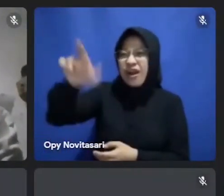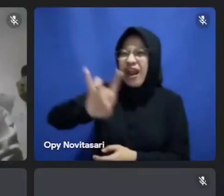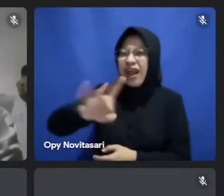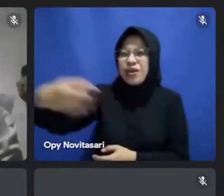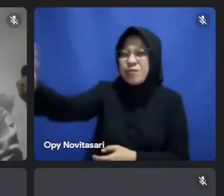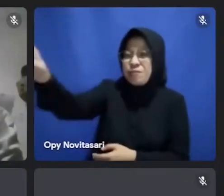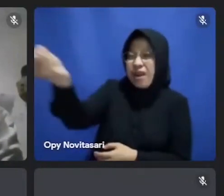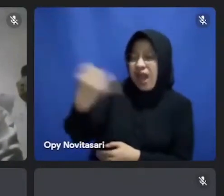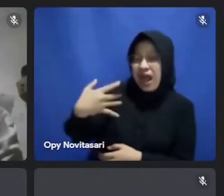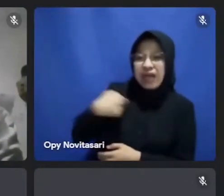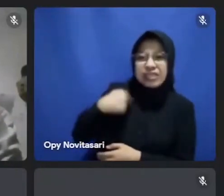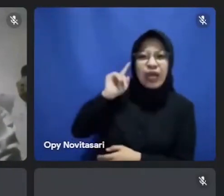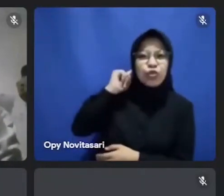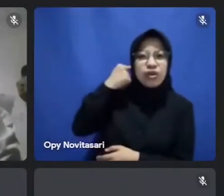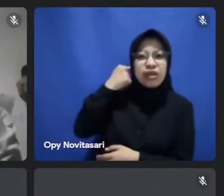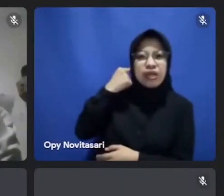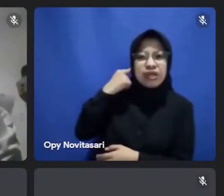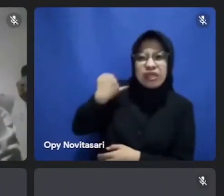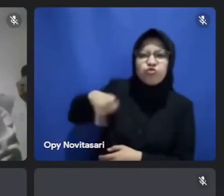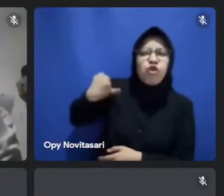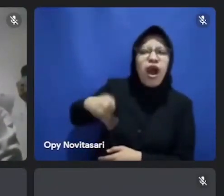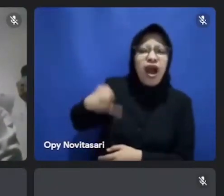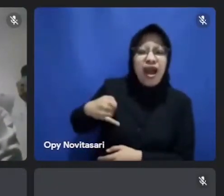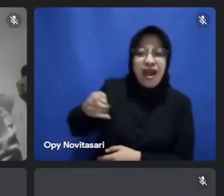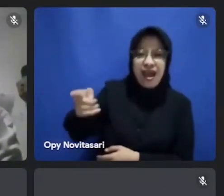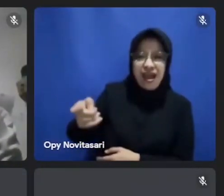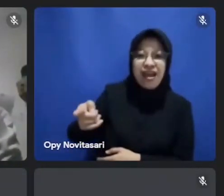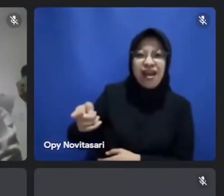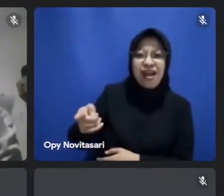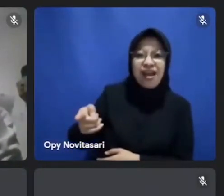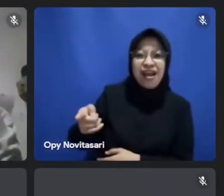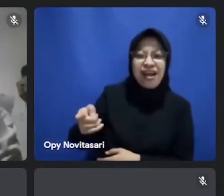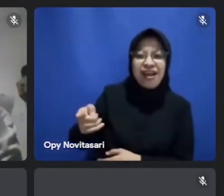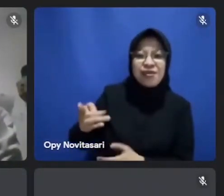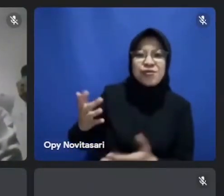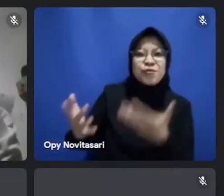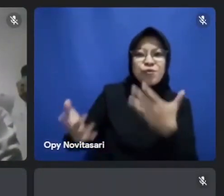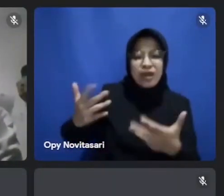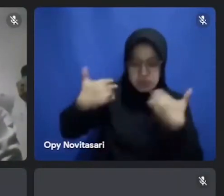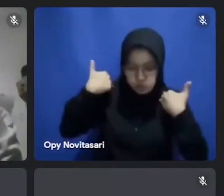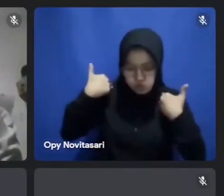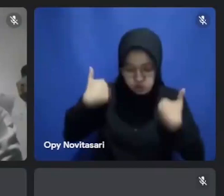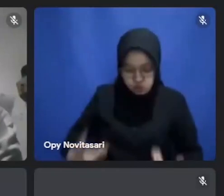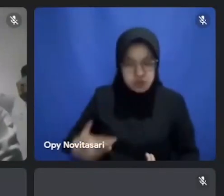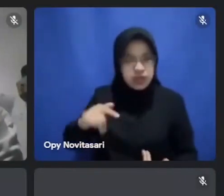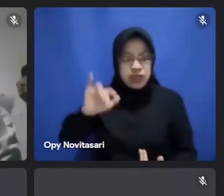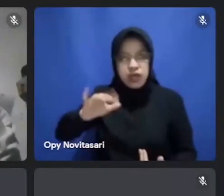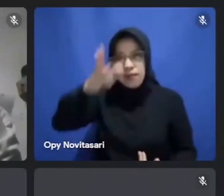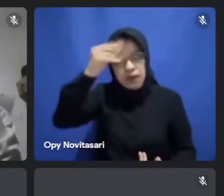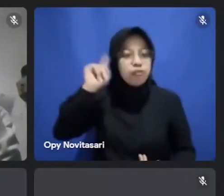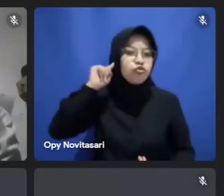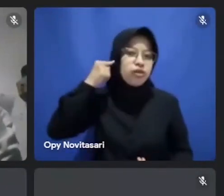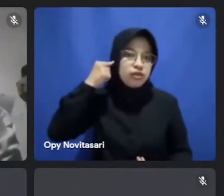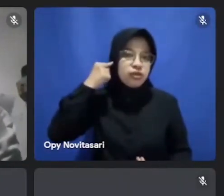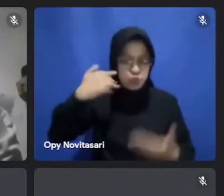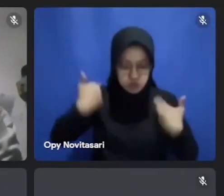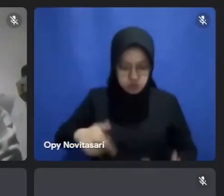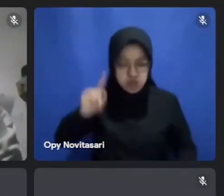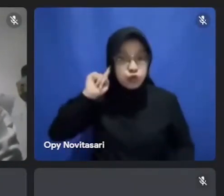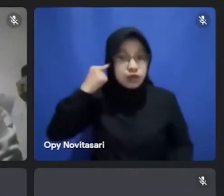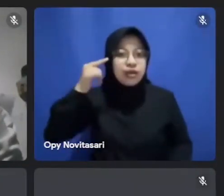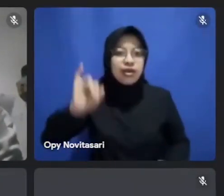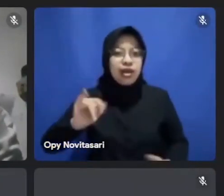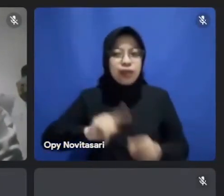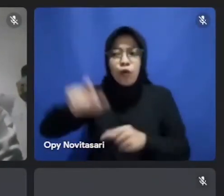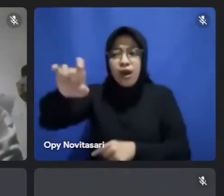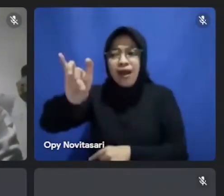beliau sebagai tuli walaupun tubuhnya tuli nah